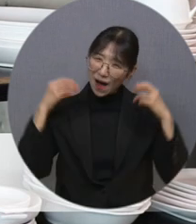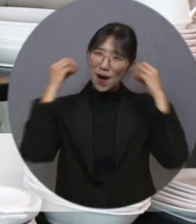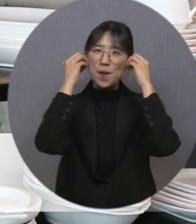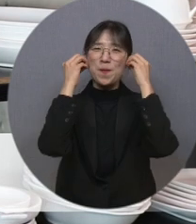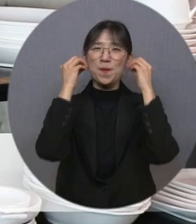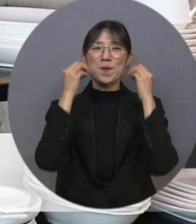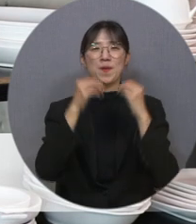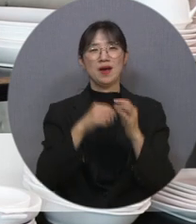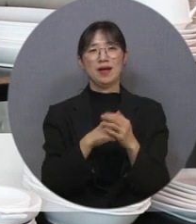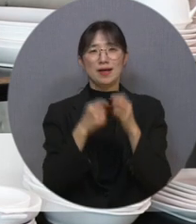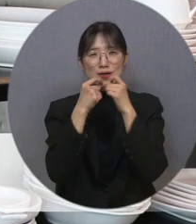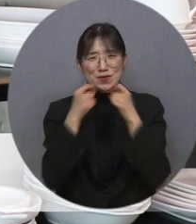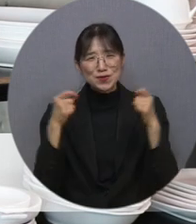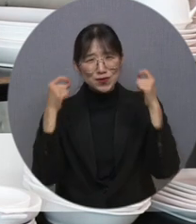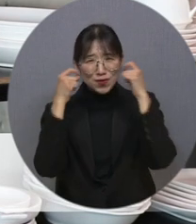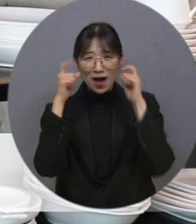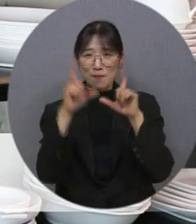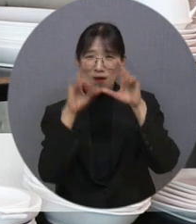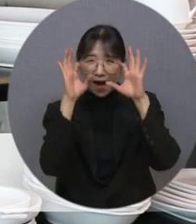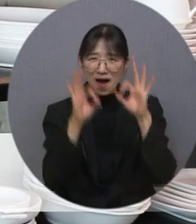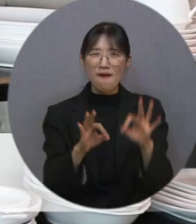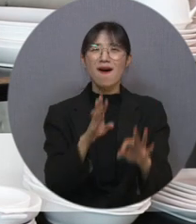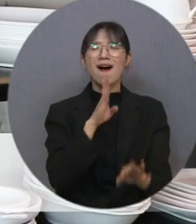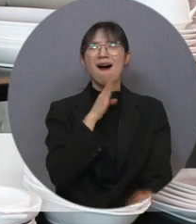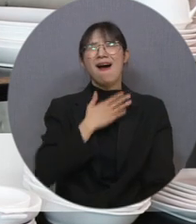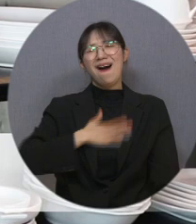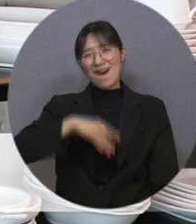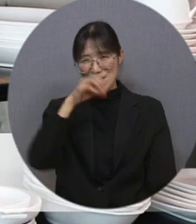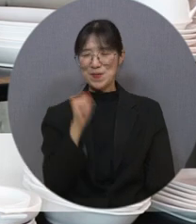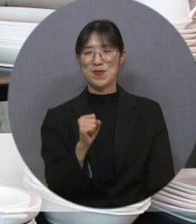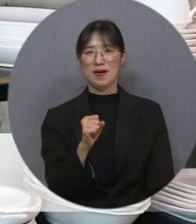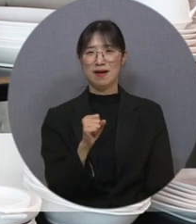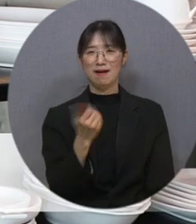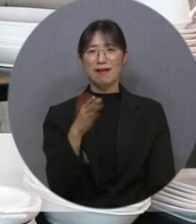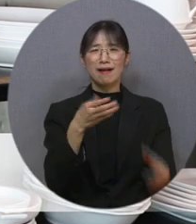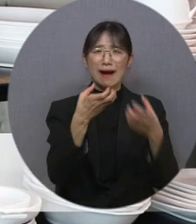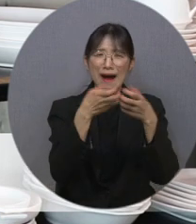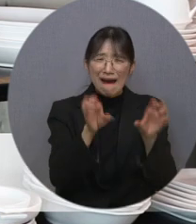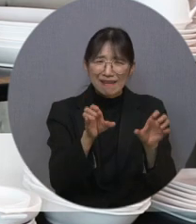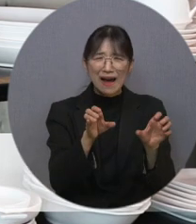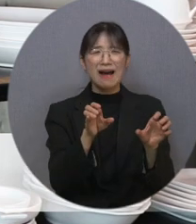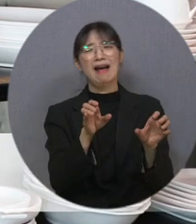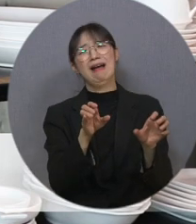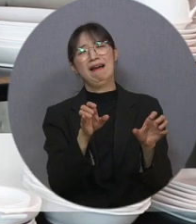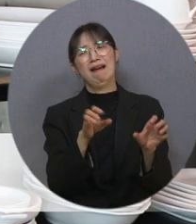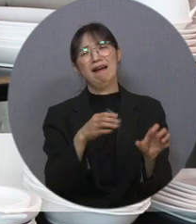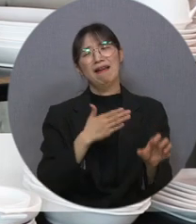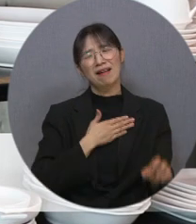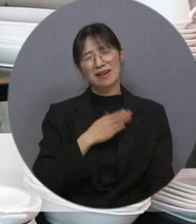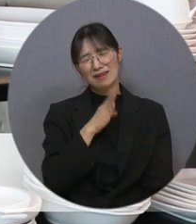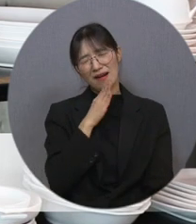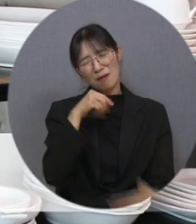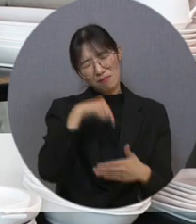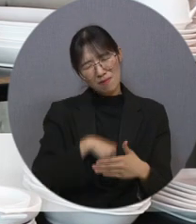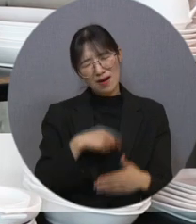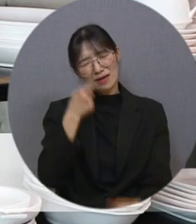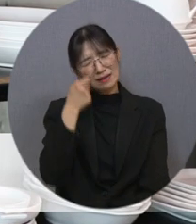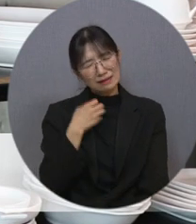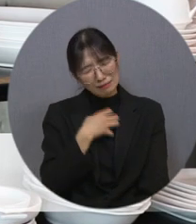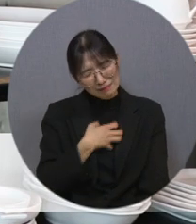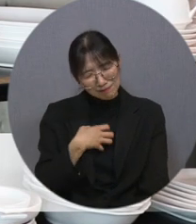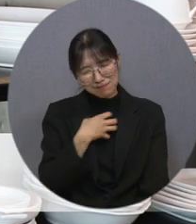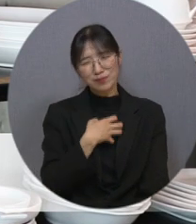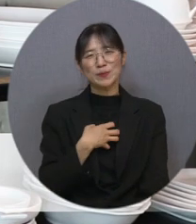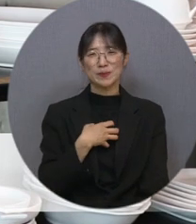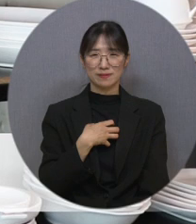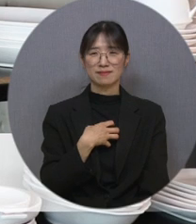나오고 활짝 웃을 때는 제가 엄청 기분이 좋습니다. 깨져갖고 나올 때는 아, 나 정말 나 마음을 슬프게